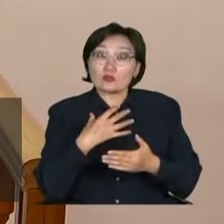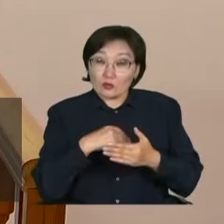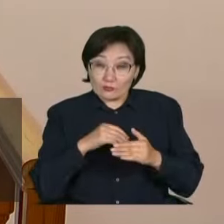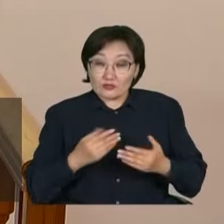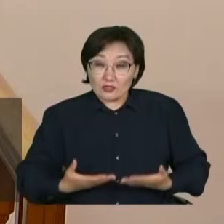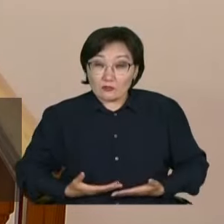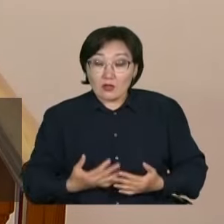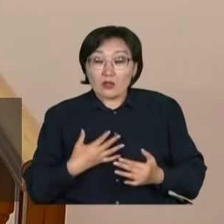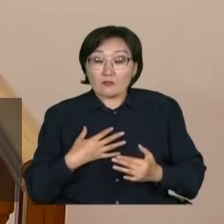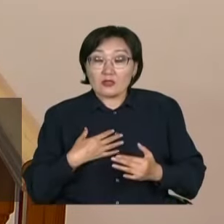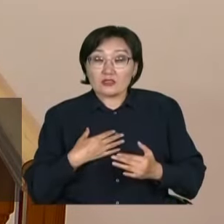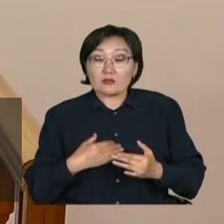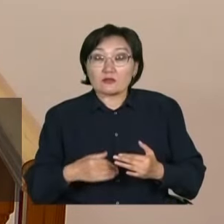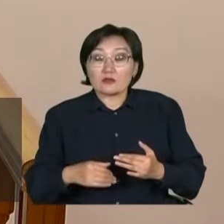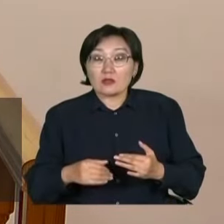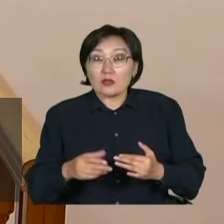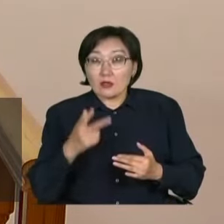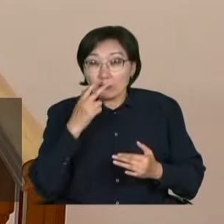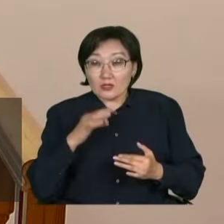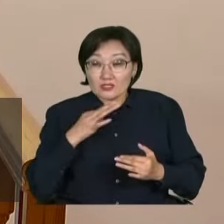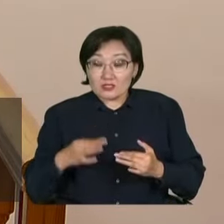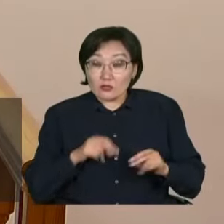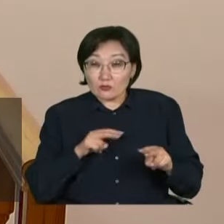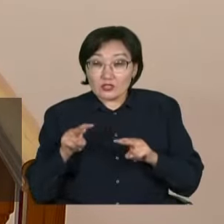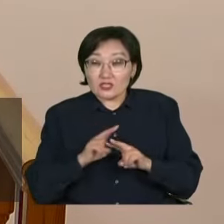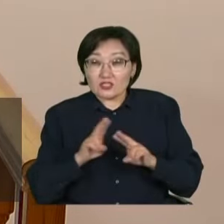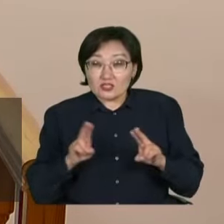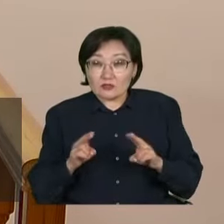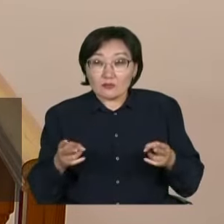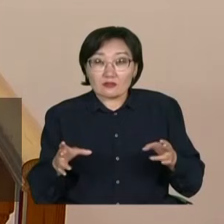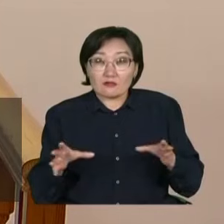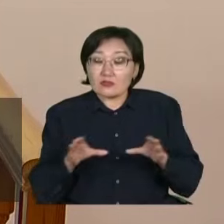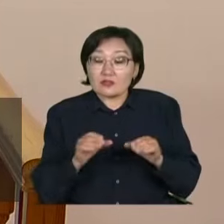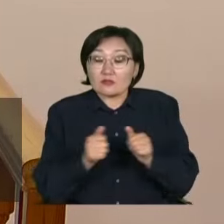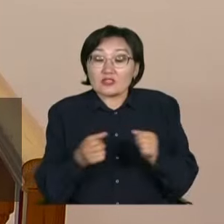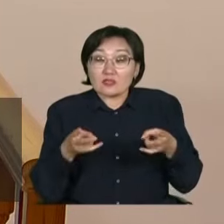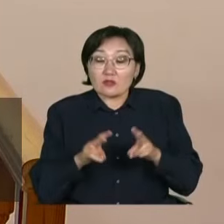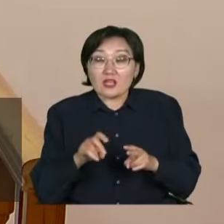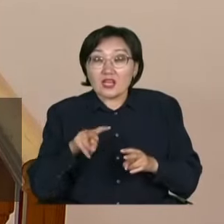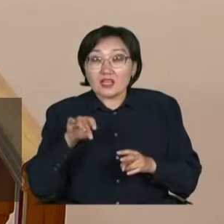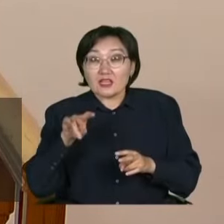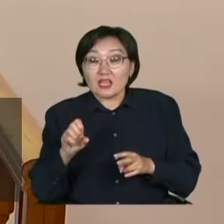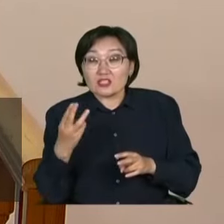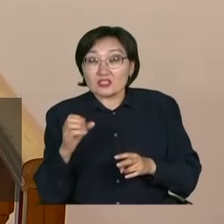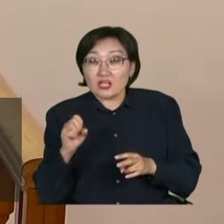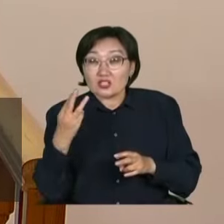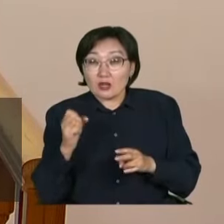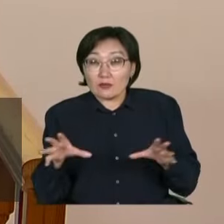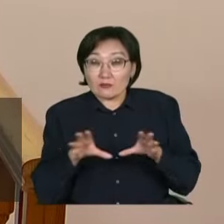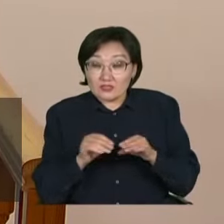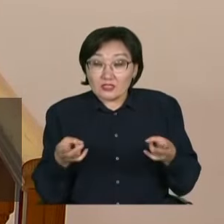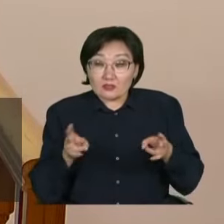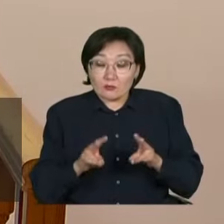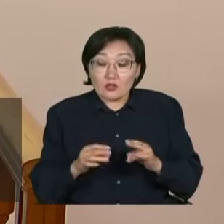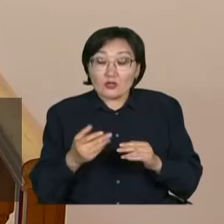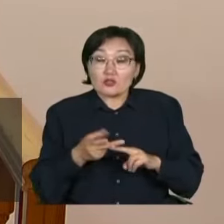балам кіші ұлым Савелиге қарап қалуы керек еді. Савели одан басқа ешкіммен қалмайтын. Ол тек Алина мен Саша мен отырғанды қалайтын. Себебі оны